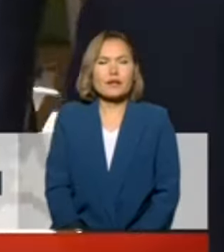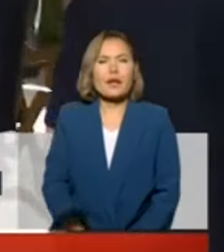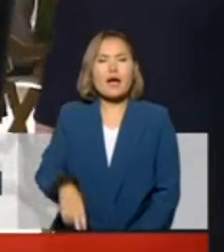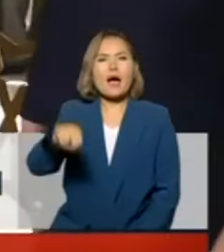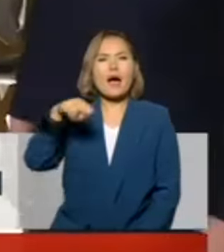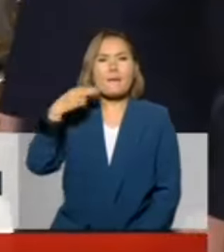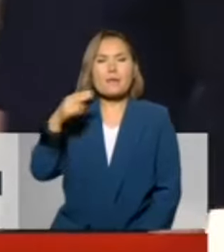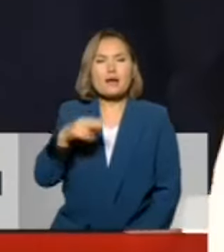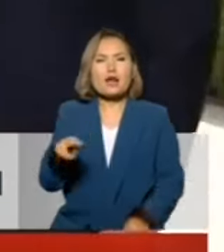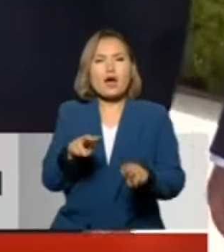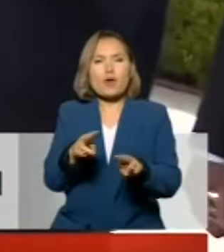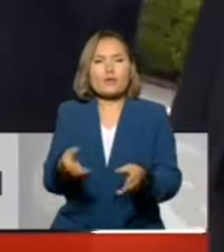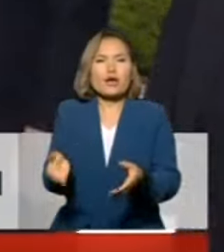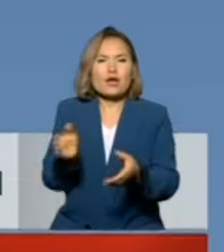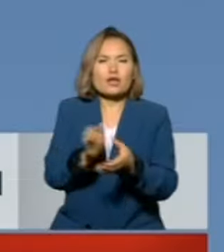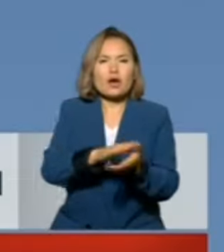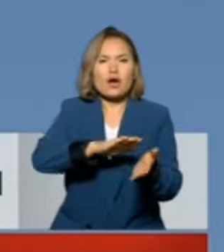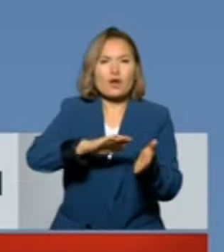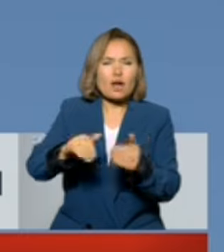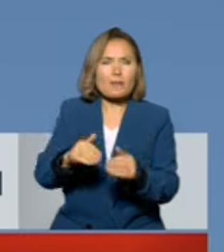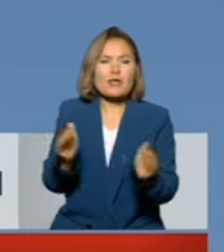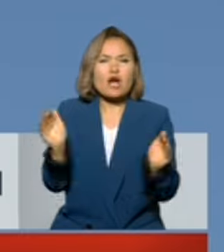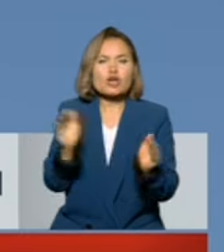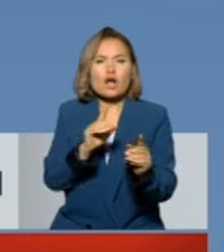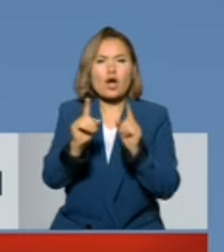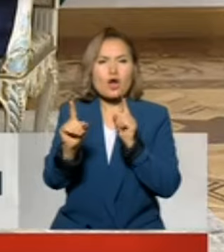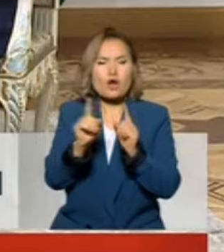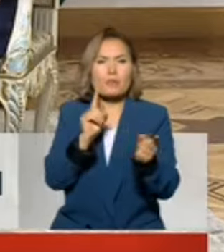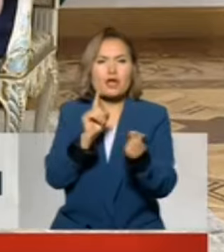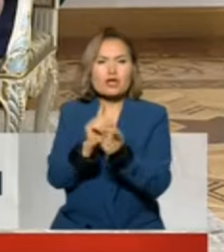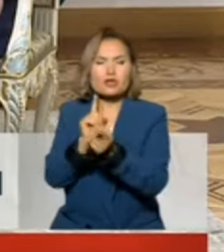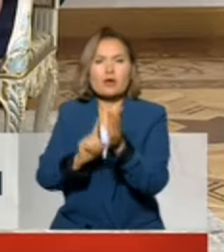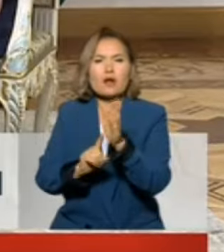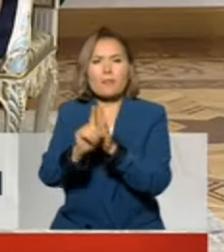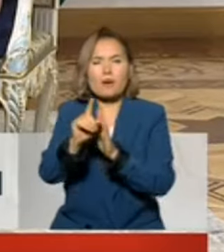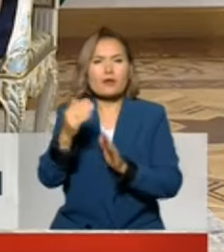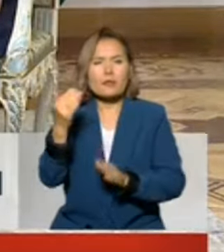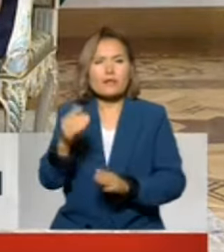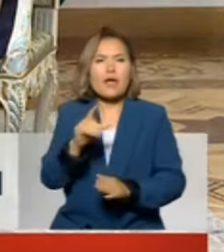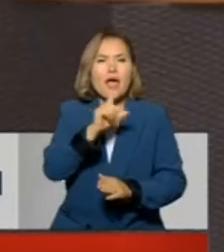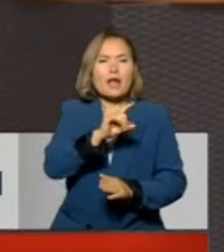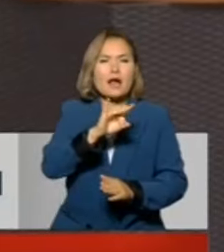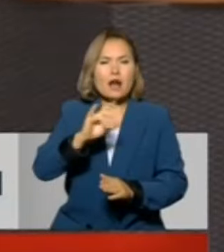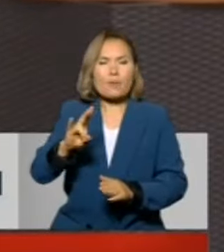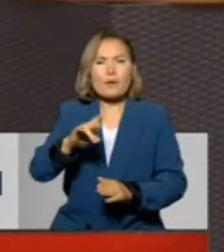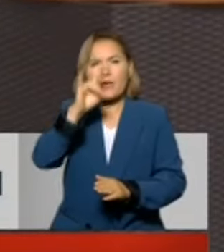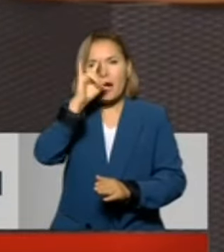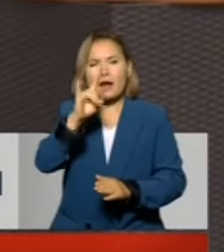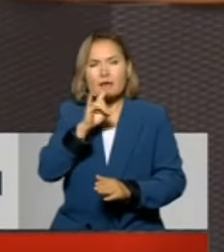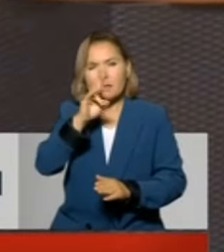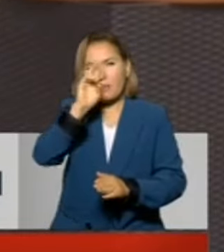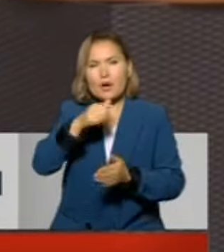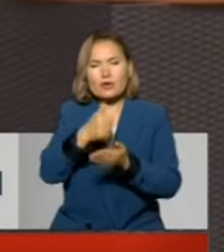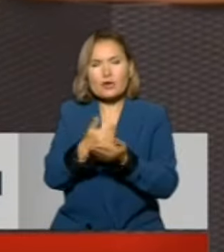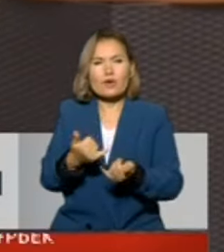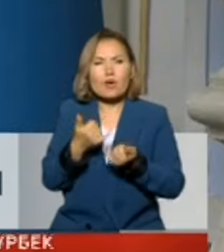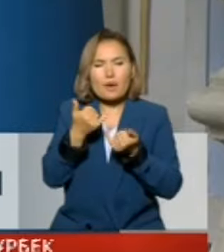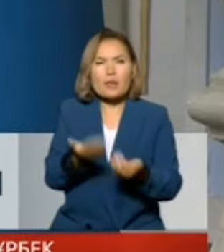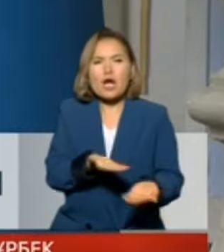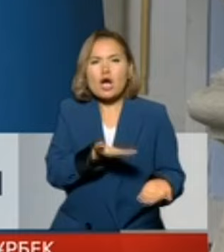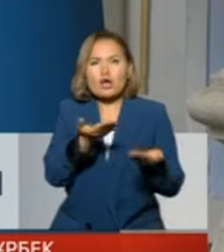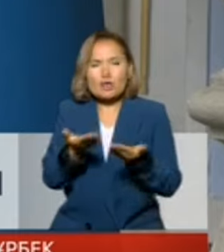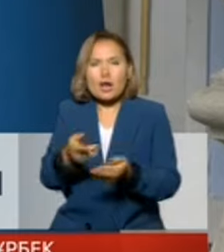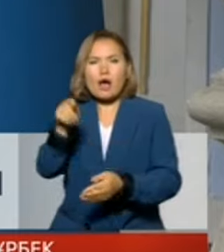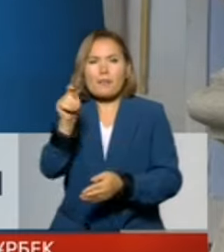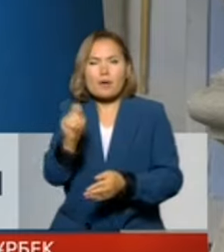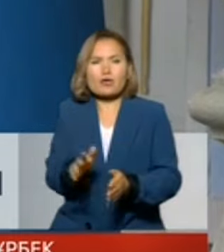Президенттер делегация мүшелерін таныстырған соң шағын құрамдағы кездесу басталды. Эмомали Рахмон қазақ басшысына құрмет көрсетіп, шақыртуын қабыл